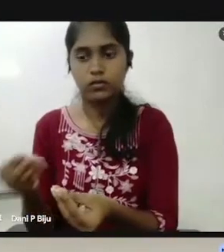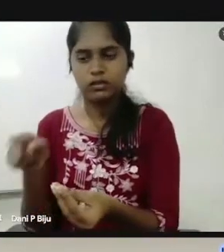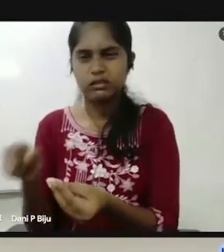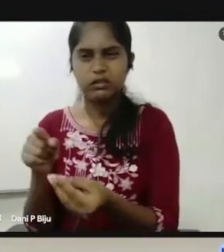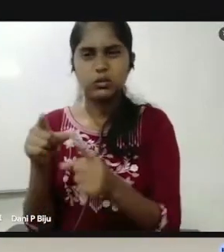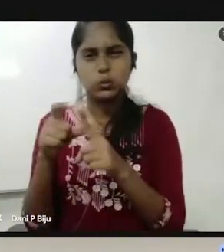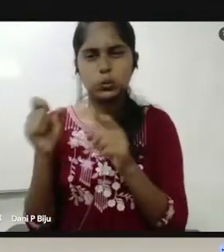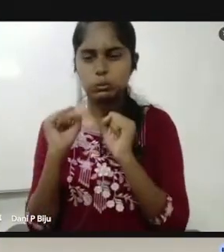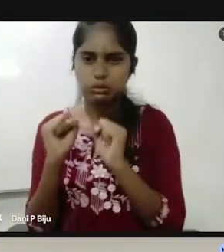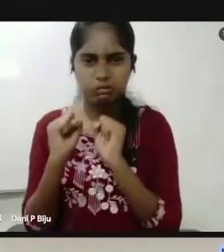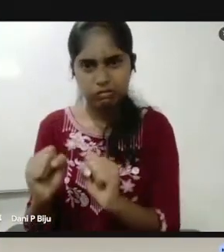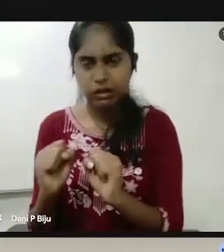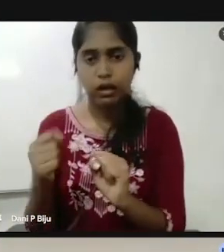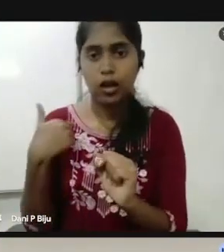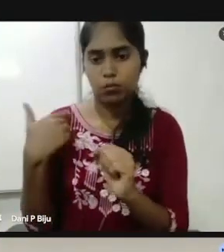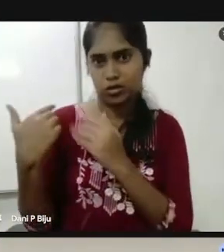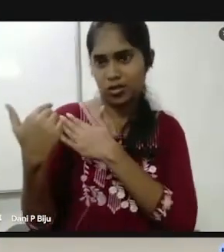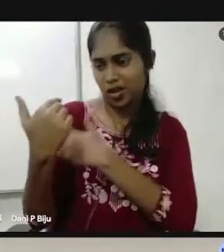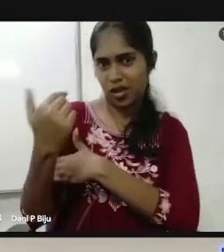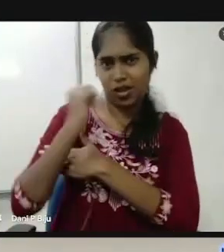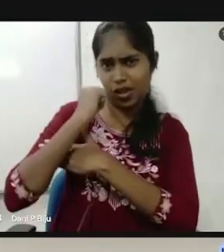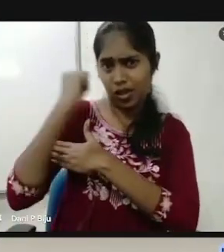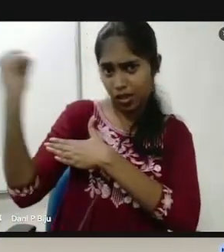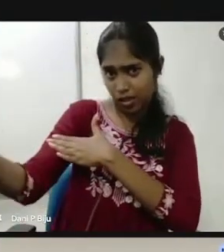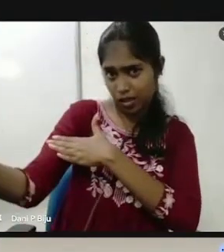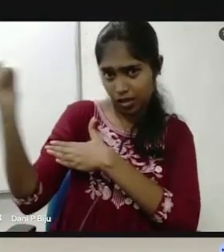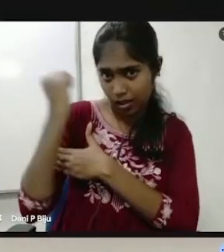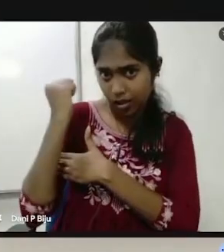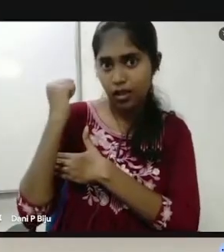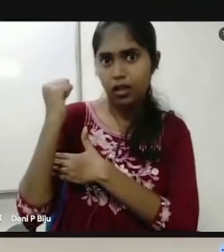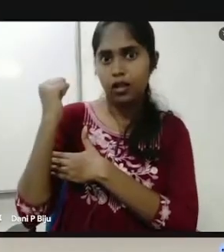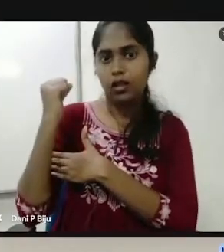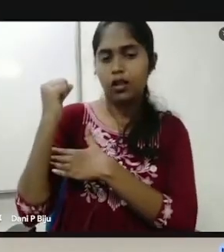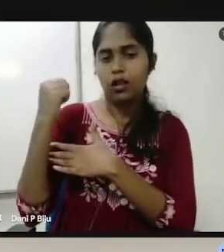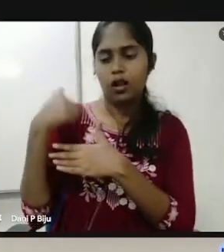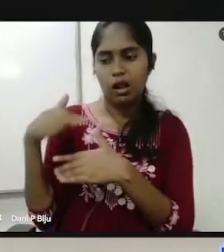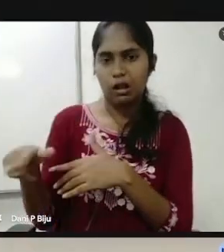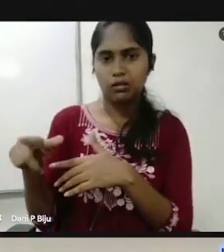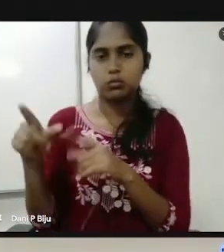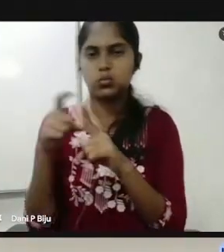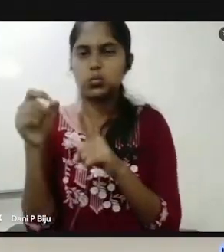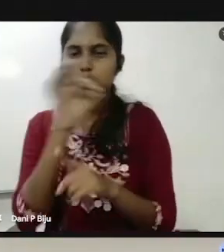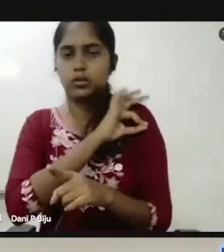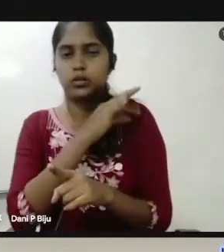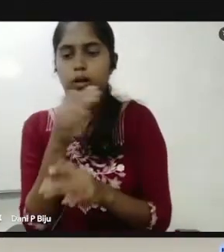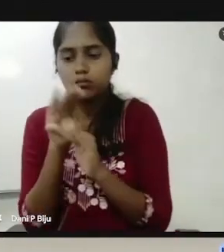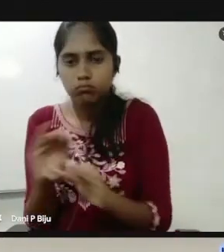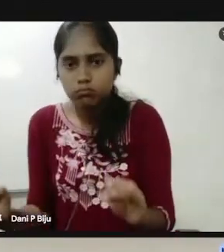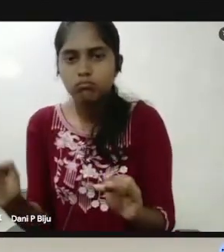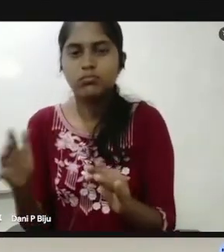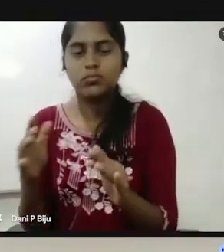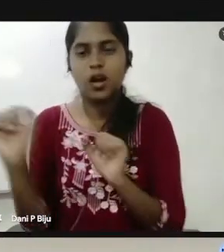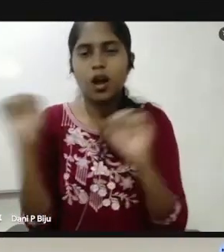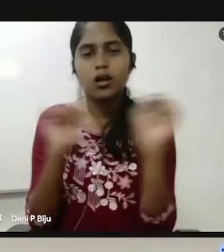പ്രാവശ്യം ചിലപ്പോൾ ഈ കൈ ഒന്ന് നൂർക്കാൻ മാത്രമായിരിക്കും. ആ ഒരു പ്രാവശ്യം ചെയ്ത് കഴിയുമ്പോഴത്തേനും ഹി ഗെറ്റ്സ് ദിസ്. അത് കഴിഞ്ഞിട്ട് പതുക്കെ ഈ ഫസ്റ്റ് ചെയ്യുന്നതിന്റെ